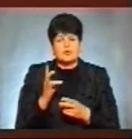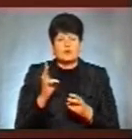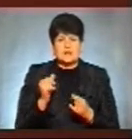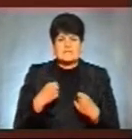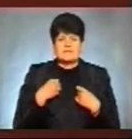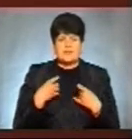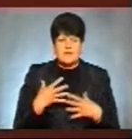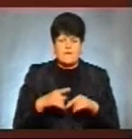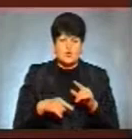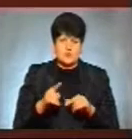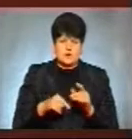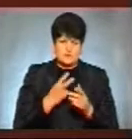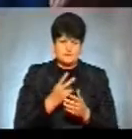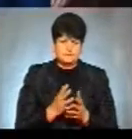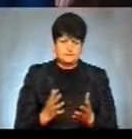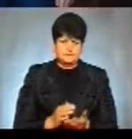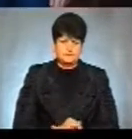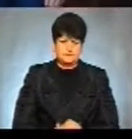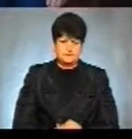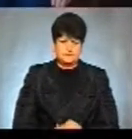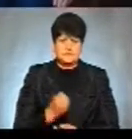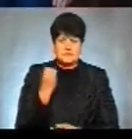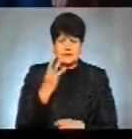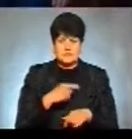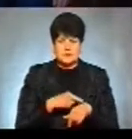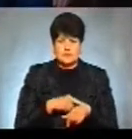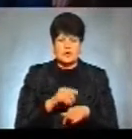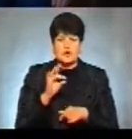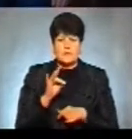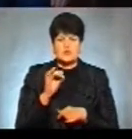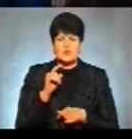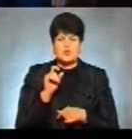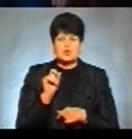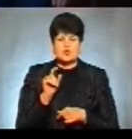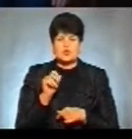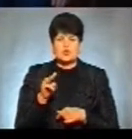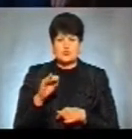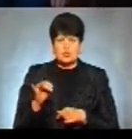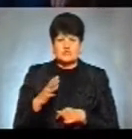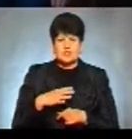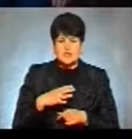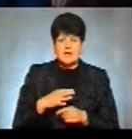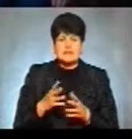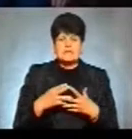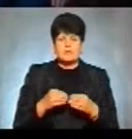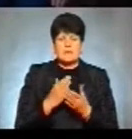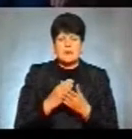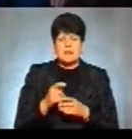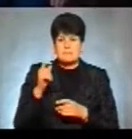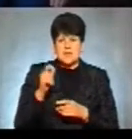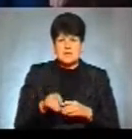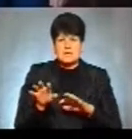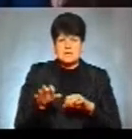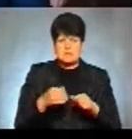родину». Більше у сюжеті. 13-та година Роман Золотнюк у своїй кімнаті чекає на сім'ю, яка зараз має приїхати і забрати